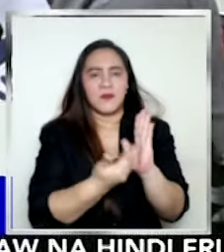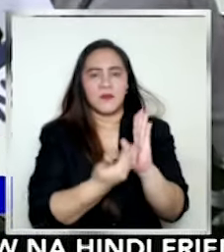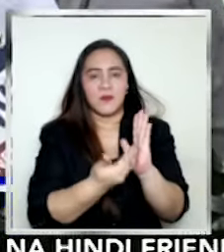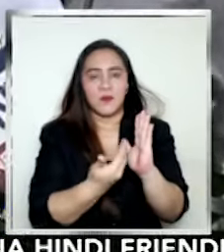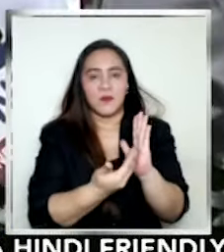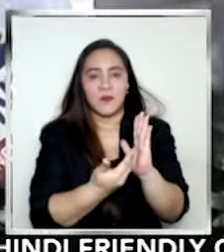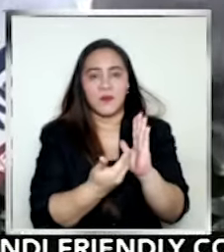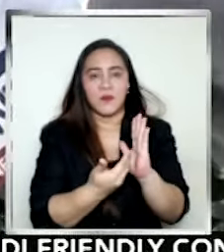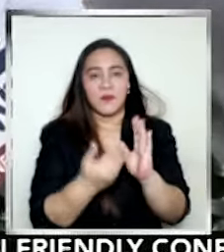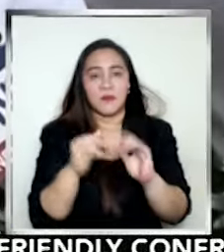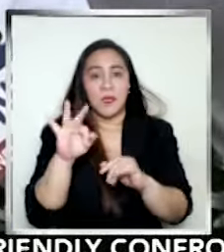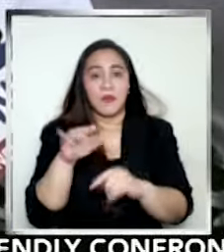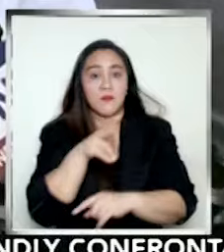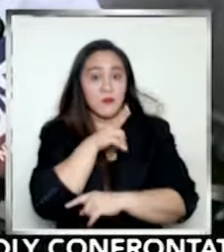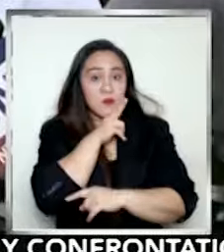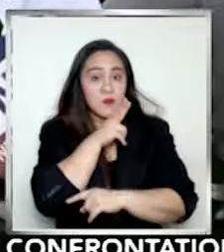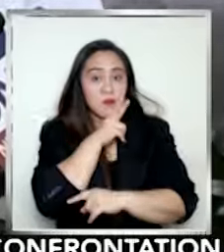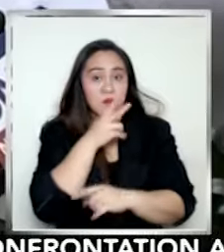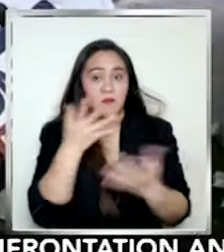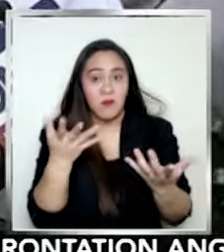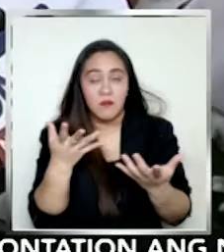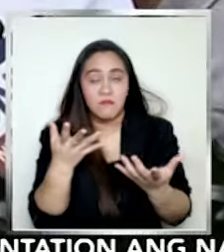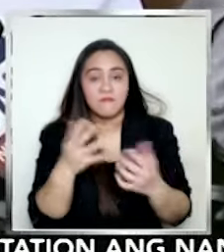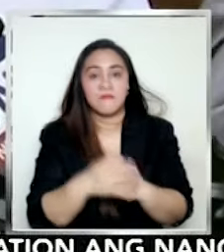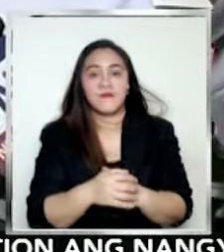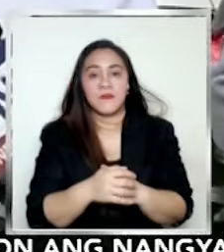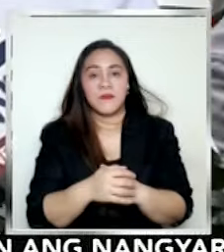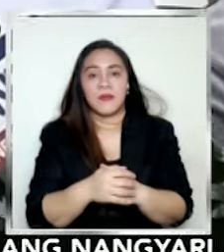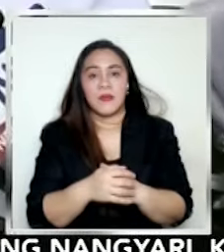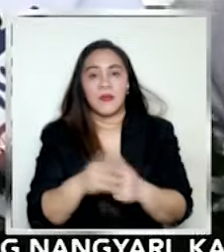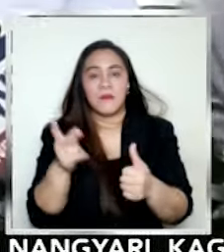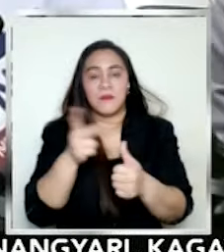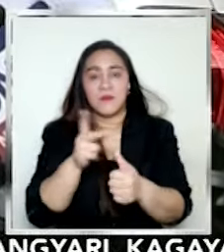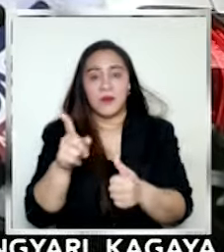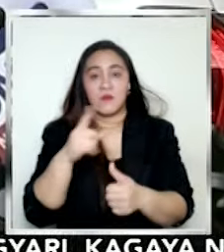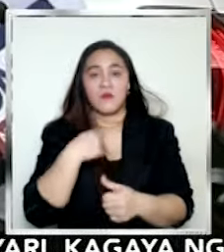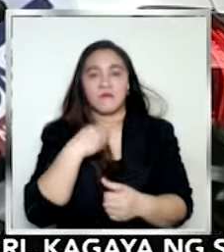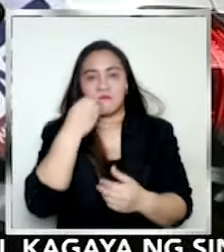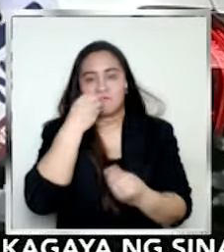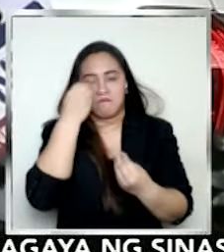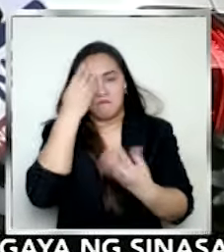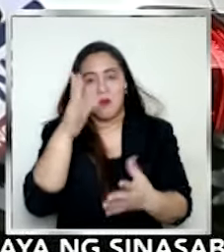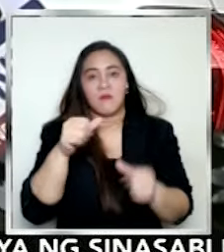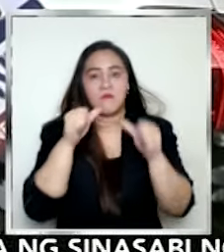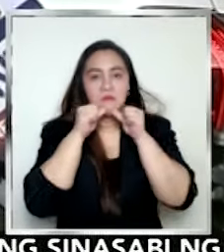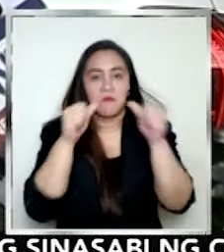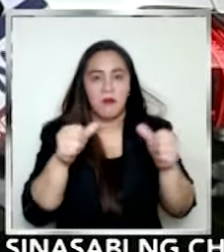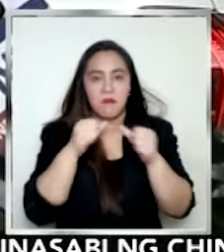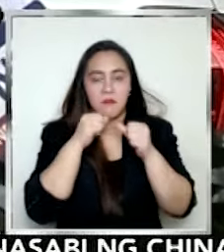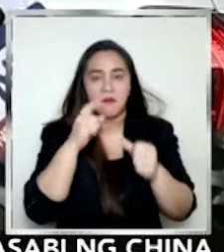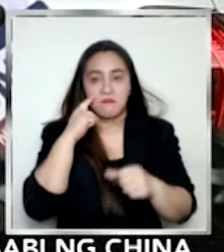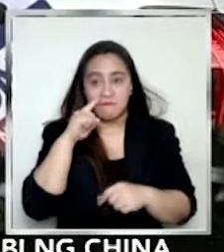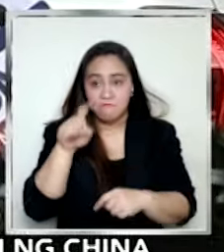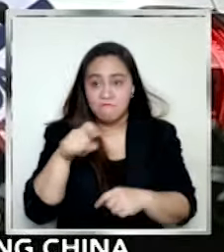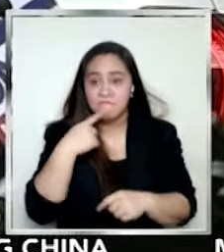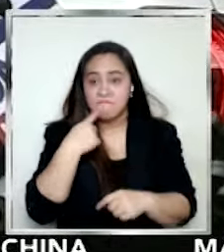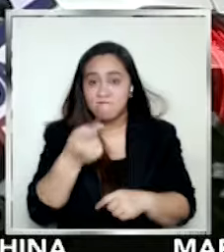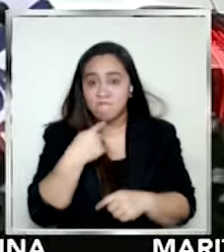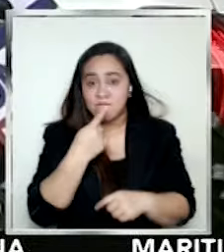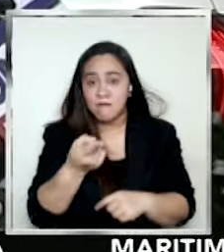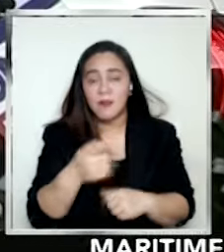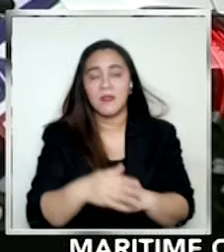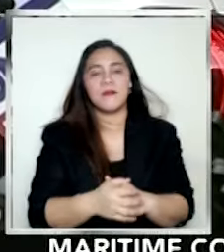allegations. Yun lang naman yun eh, di ba? Witness testimony can be credible. We have to test it. Pero we have to find